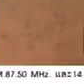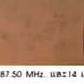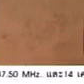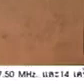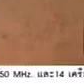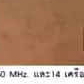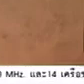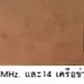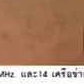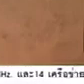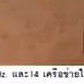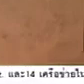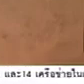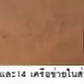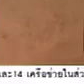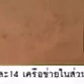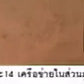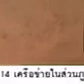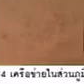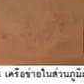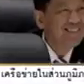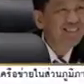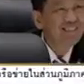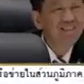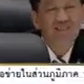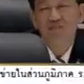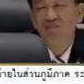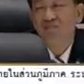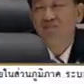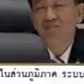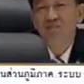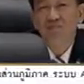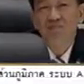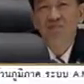นะท่านเสรีครับ ครับเอาให้ชัดเจนฮะ